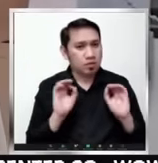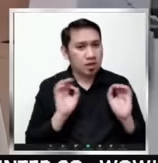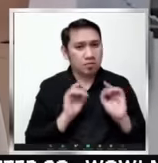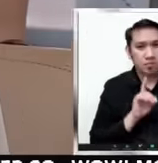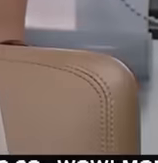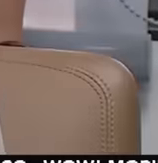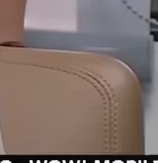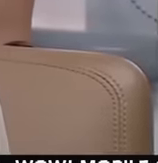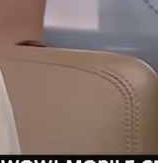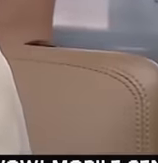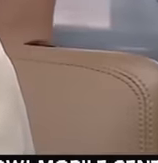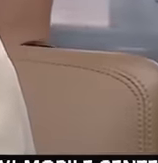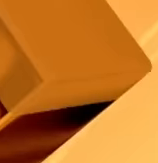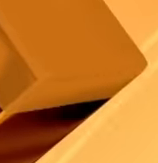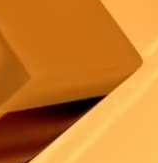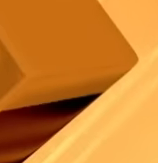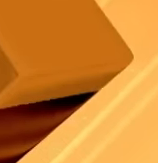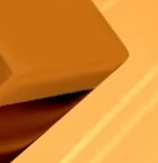sa ngayon.